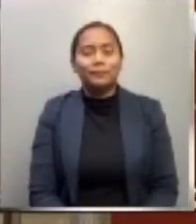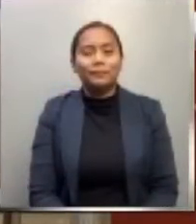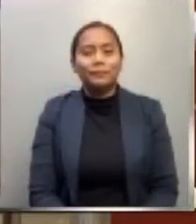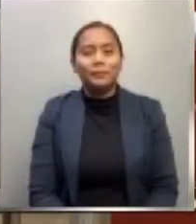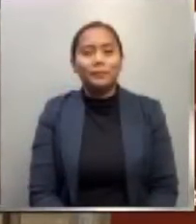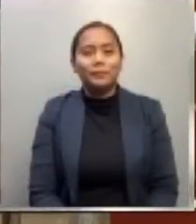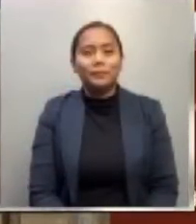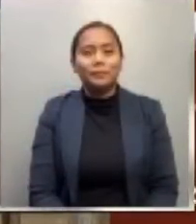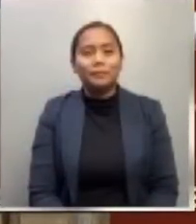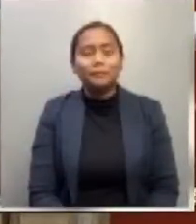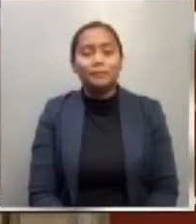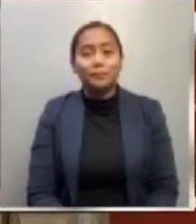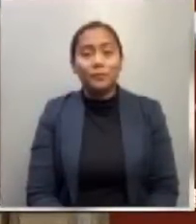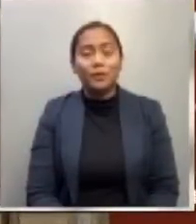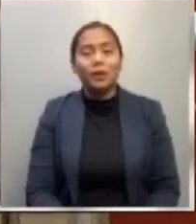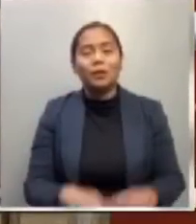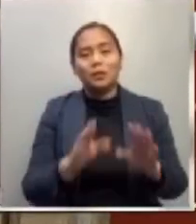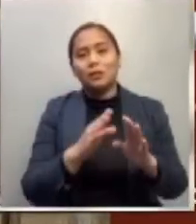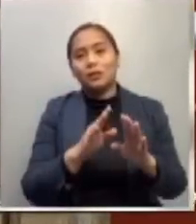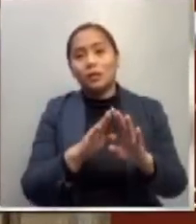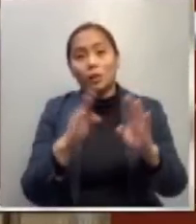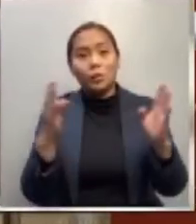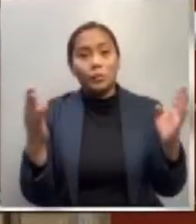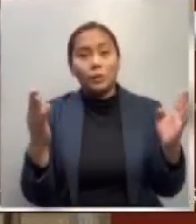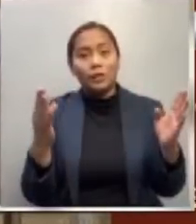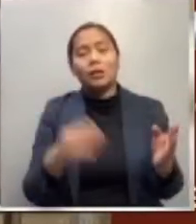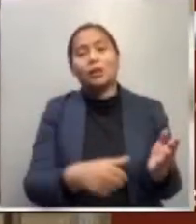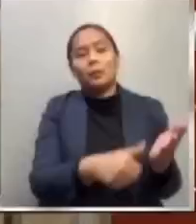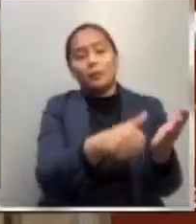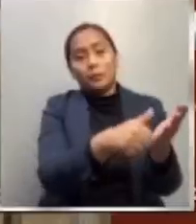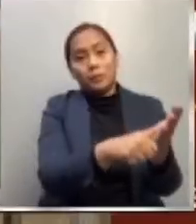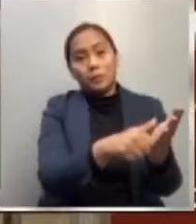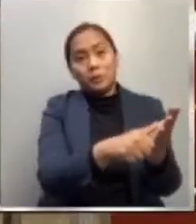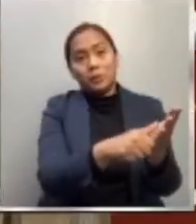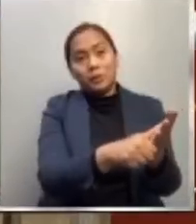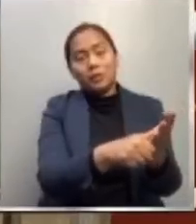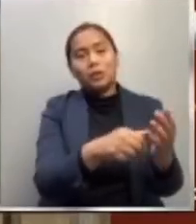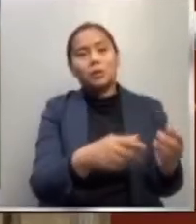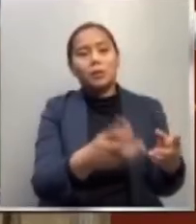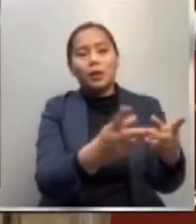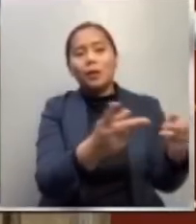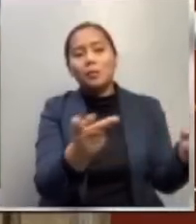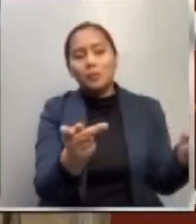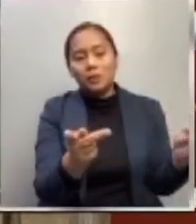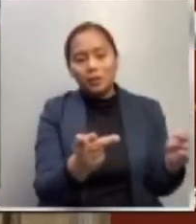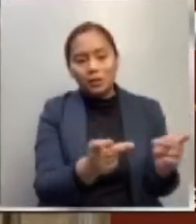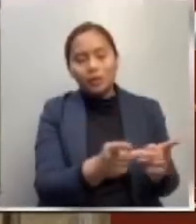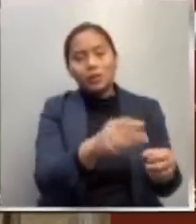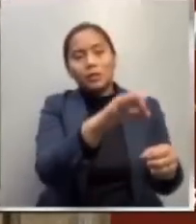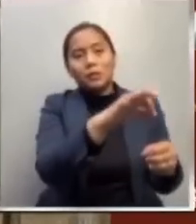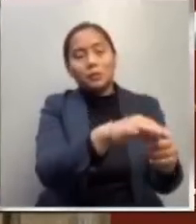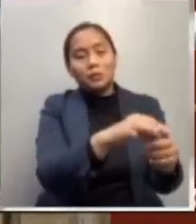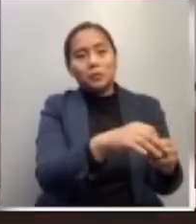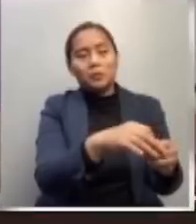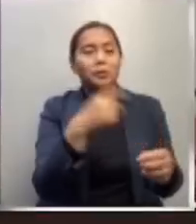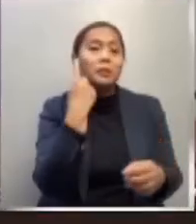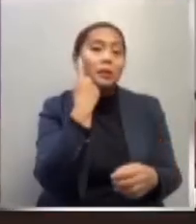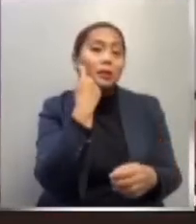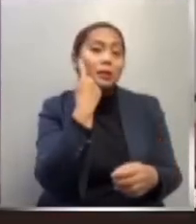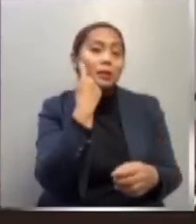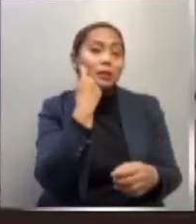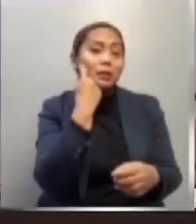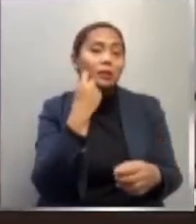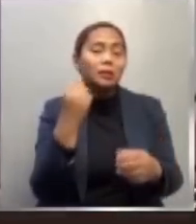Yes, Vicky, nagbukas na ang botohan sa mga presintong nagkaproblema kaninang umaga. Sa Barm o Bang Samoro Autonomous Region in